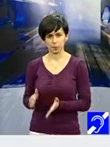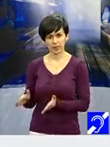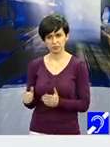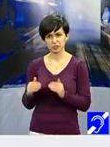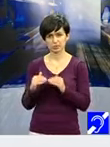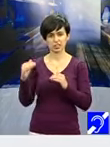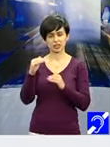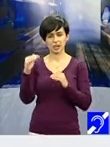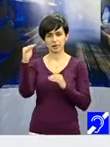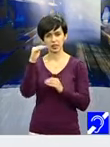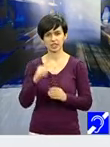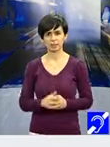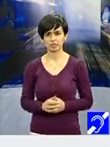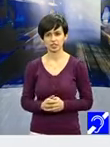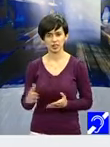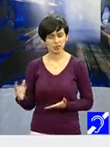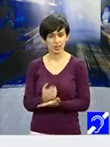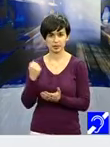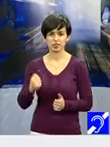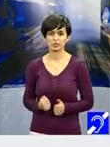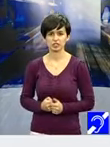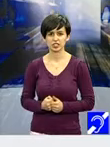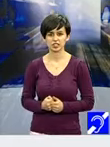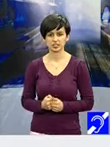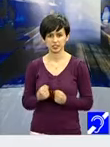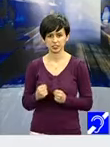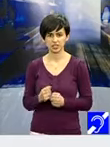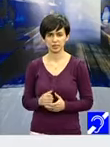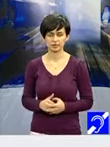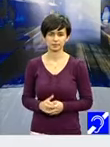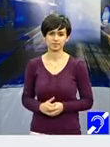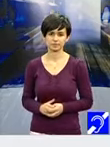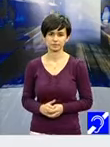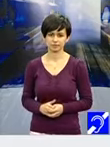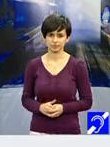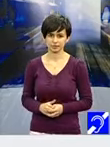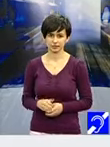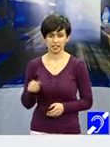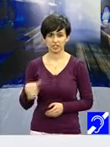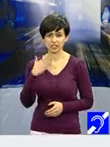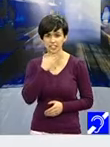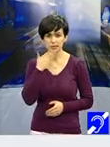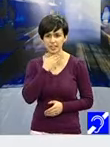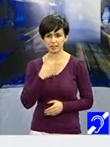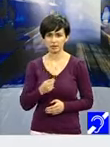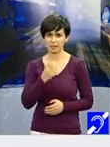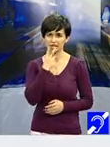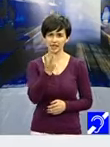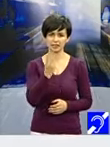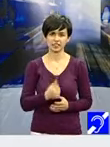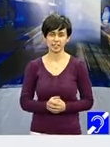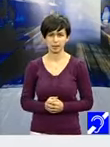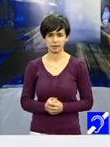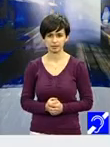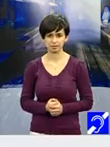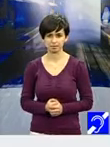etapă, am reușit să câștigăm. N-am fi crezut că... Acest trofeu pe care îl avem pe masă. Câte echipe au participat? Din